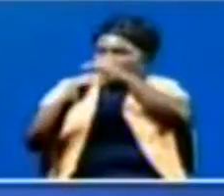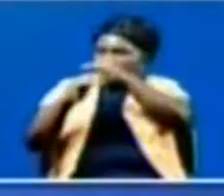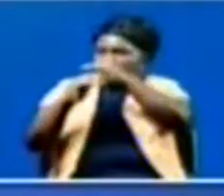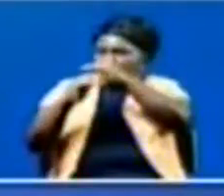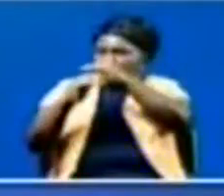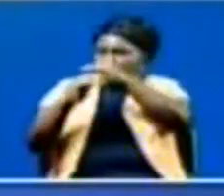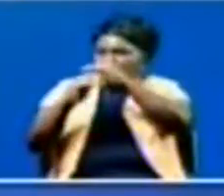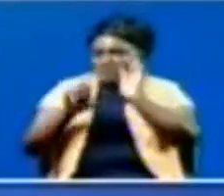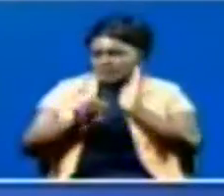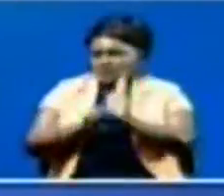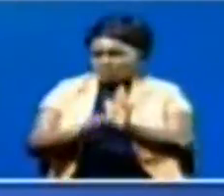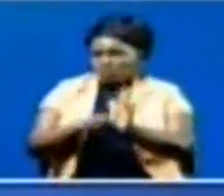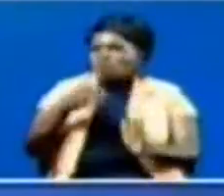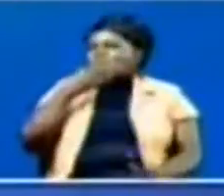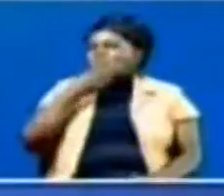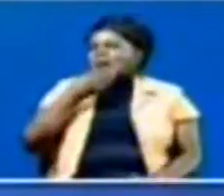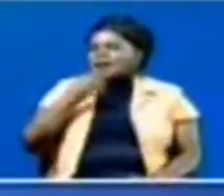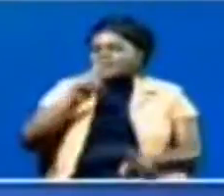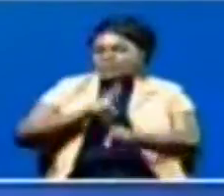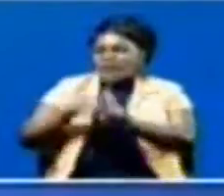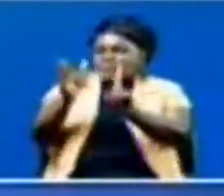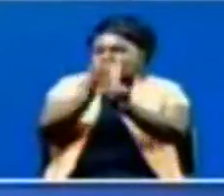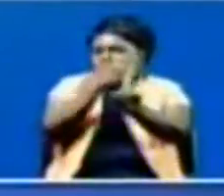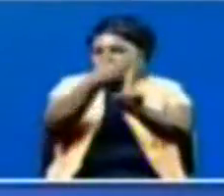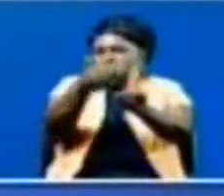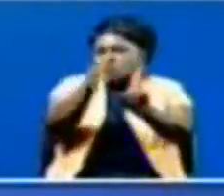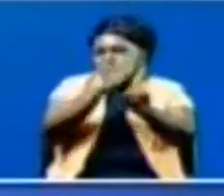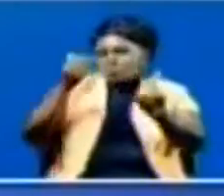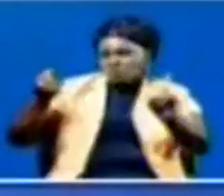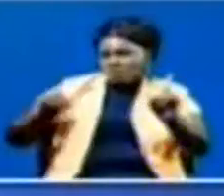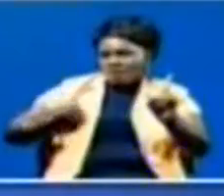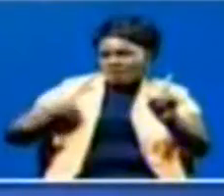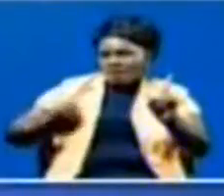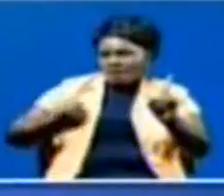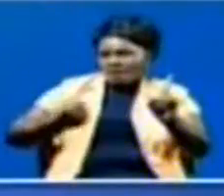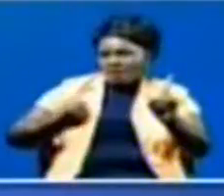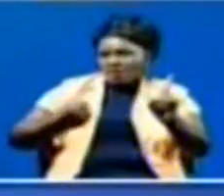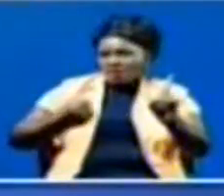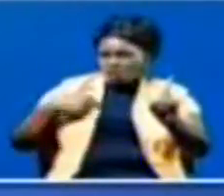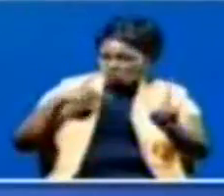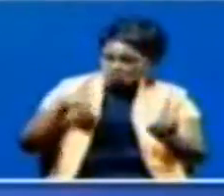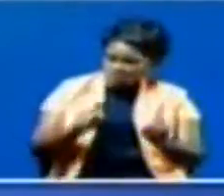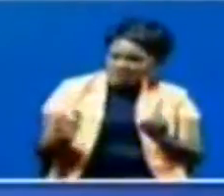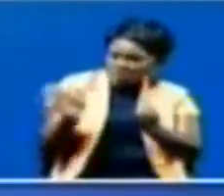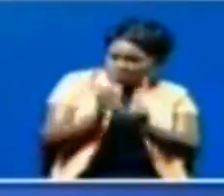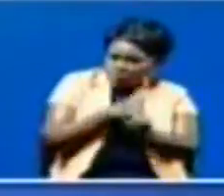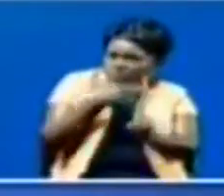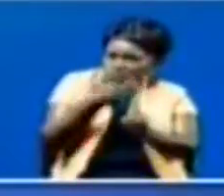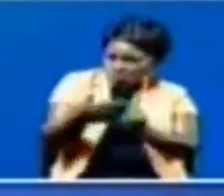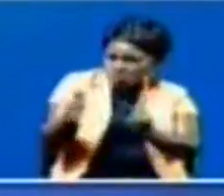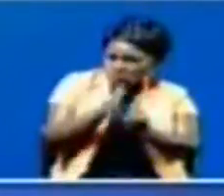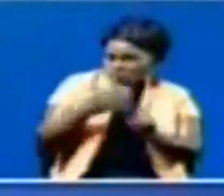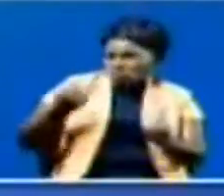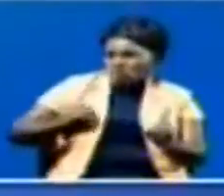unapata kama wewe mwanamume ukimchumbia msichana. Pale ambapo unarusha mistari kabla hajaingia kwenye lile box.